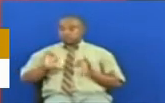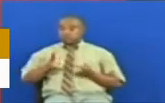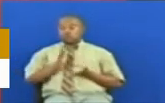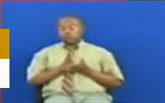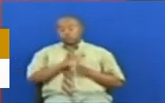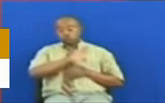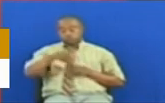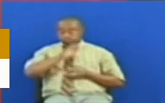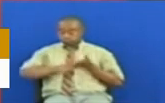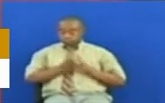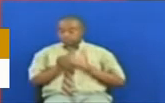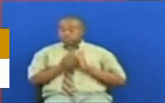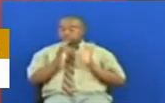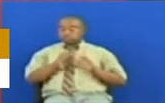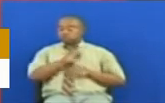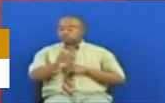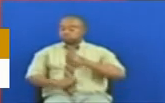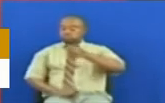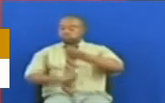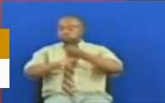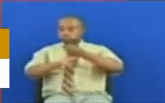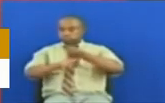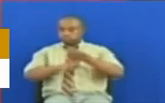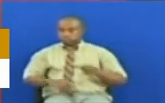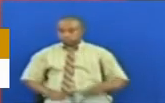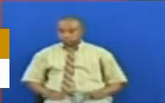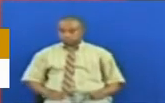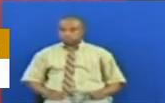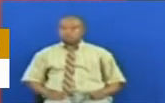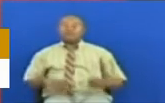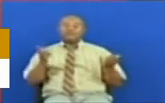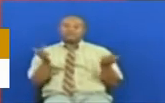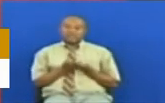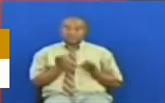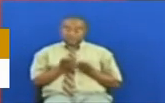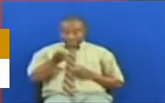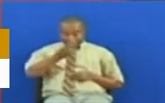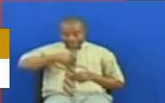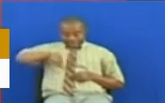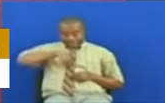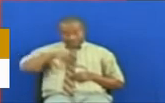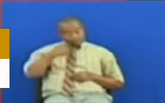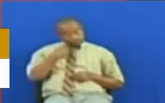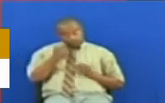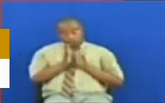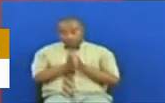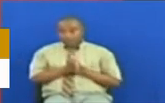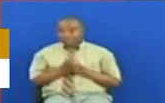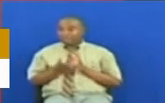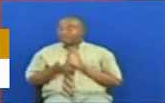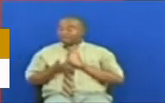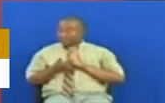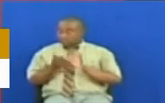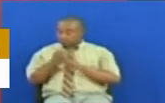nzuri na tunaiunga mkono. Lakini pia, Mheshimiwa Speaker, tunaomba kwamba kama ikibidi pia kuletwa